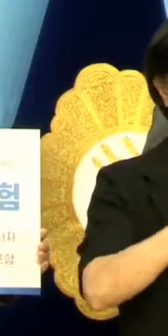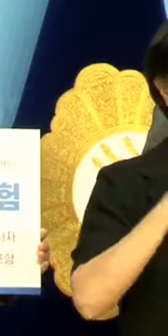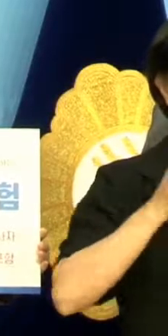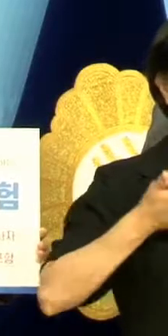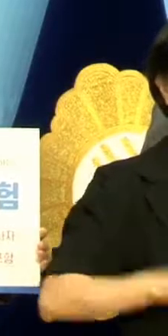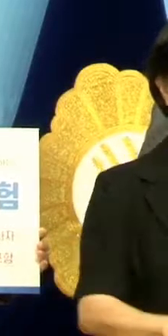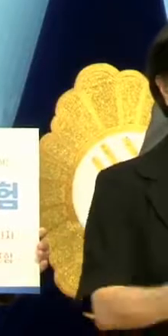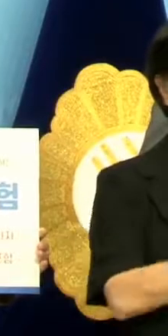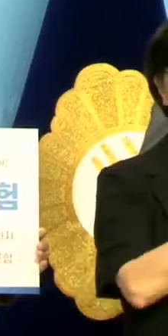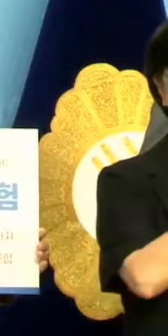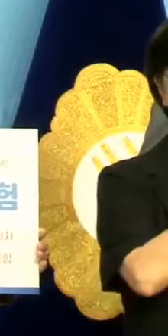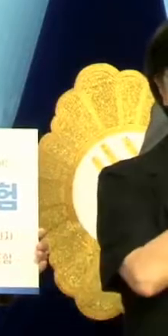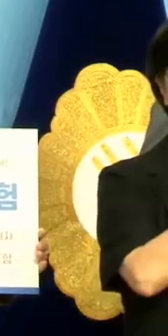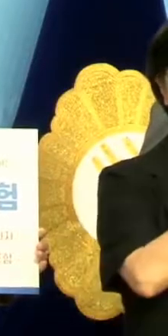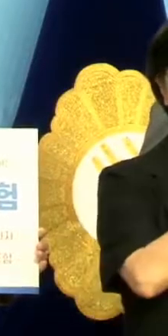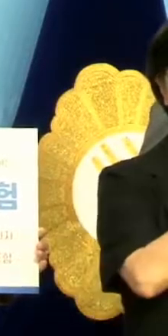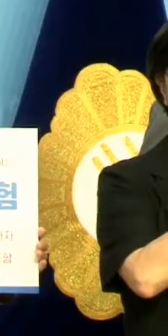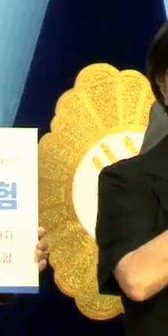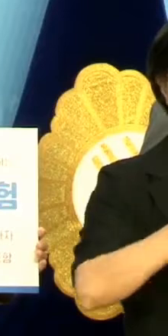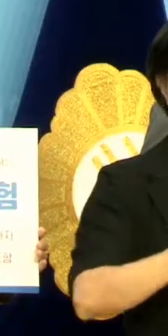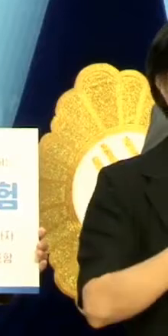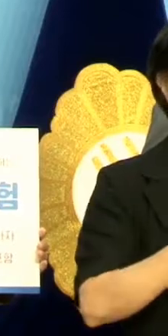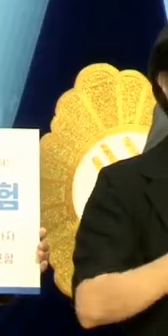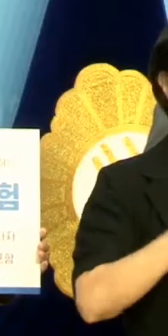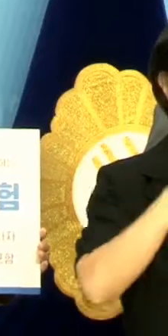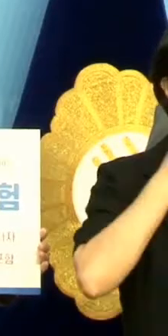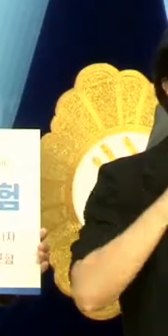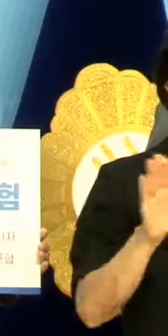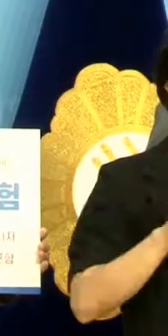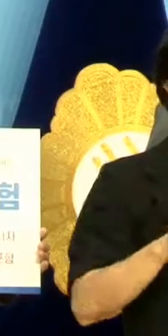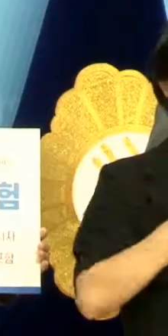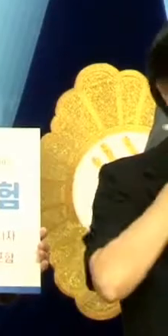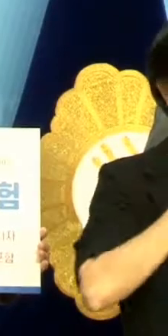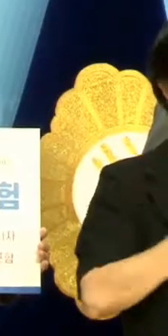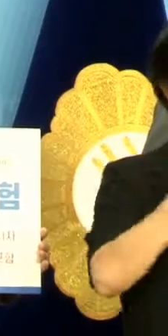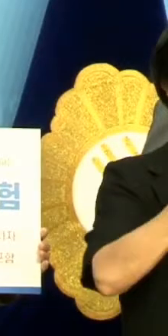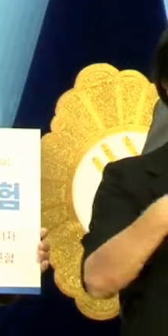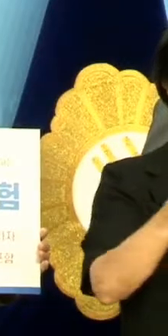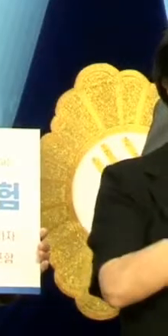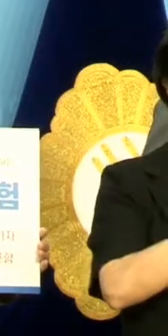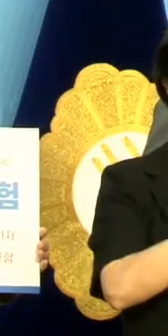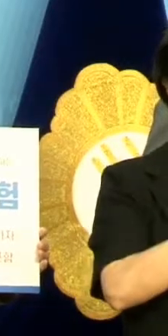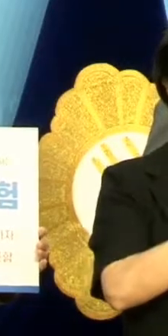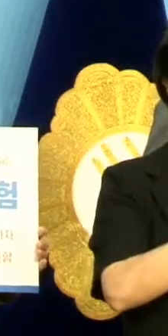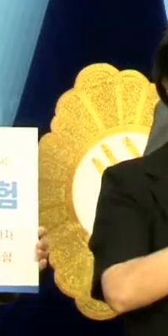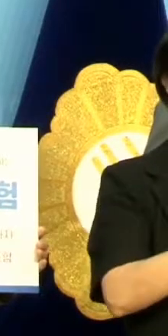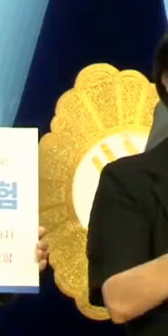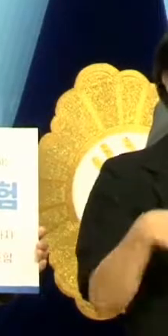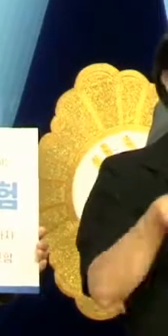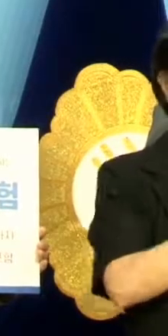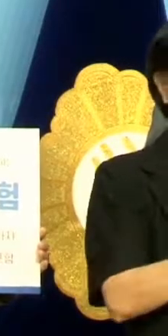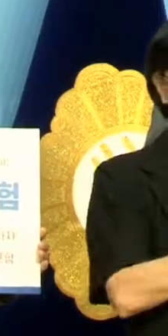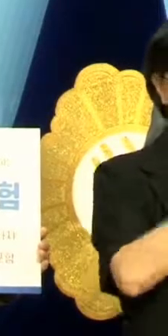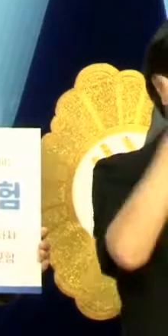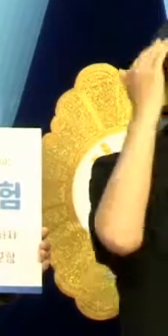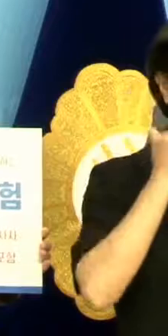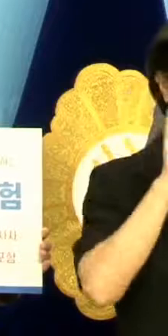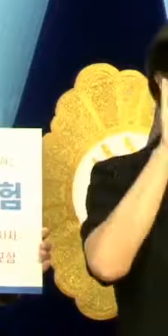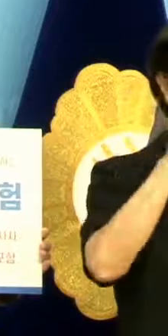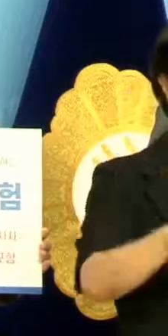낳고 키우는 것이 부담이 아니라 행복이 되도록 되기 위해 아이를 함께 키우고 1월 통해 대한민국 아